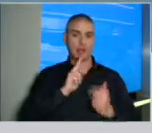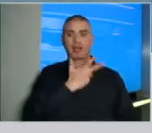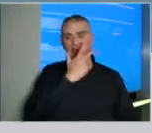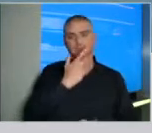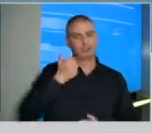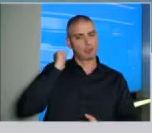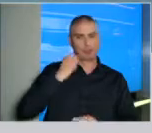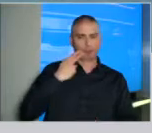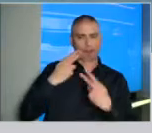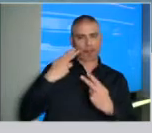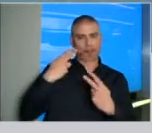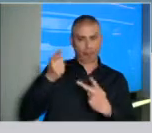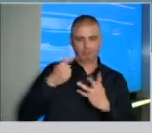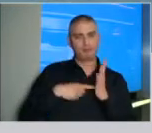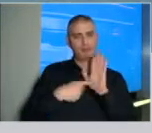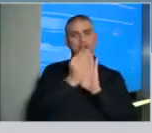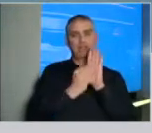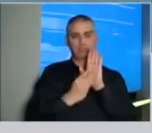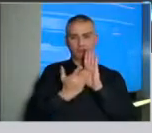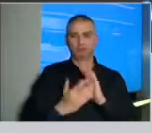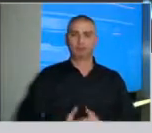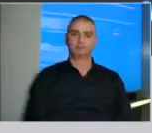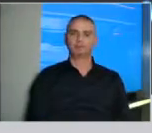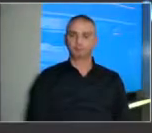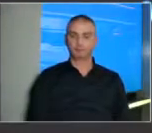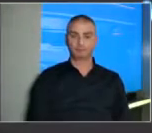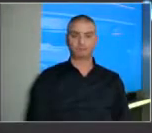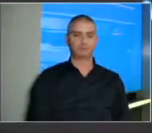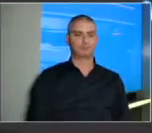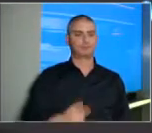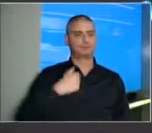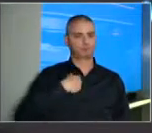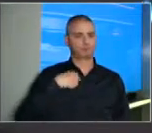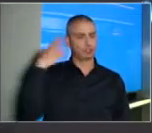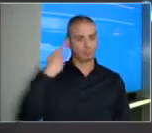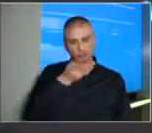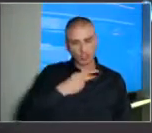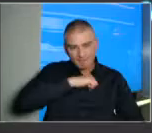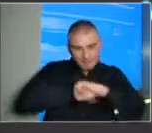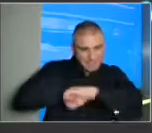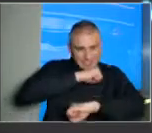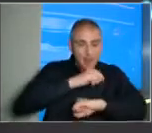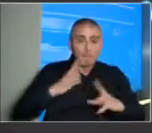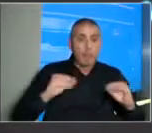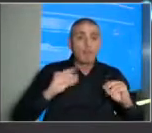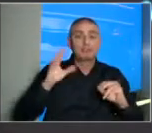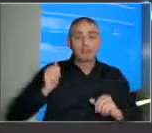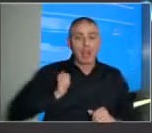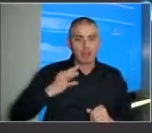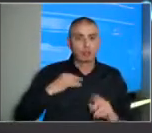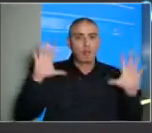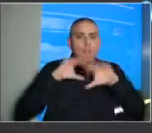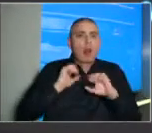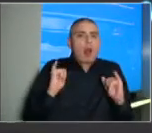יורה אתמול בהצגת הרשימה. בוא נראה. כאשר אני שכבתי בתעלות הבוץ עם חייליי בלילות חורף